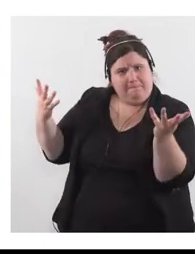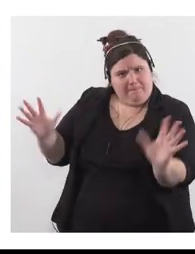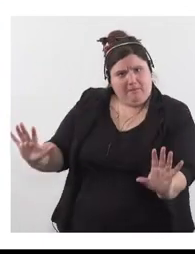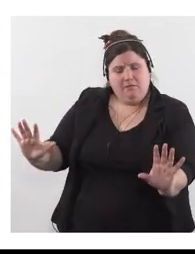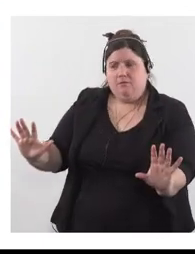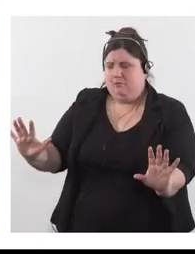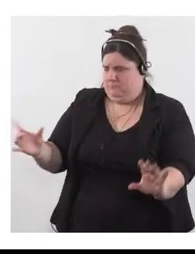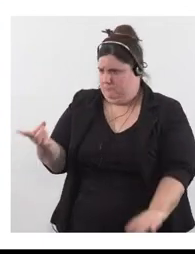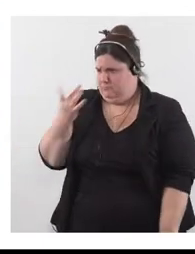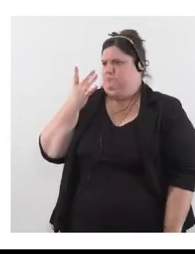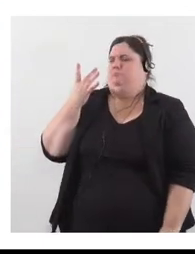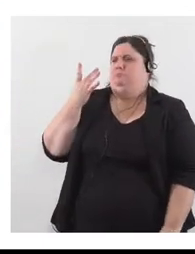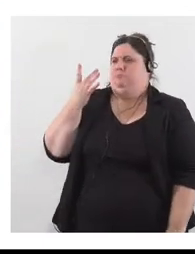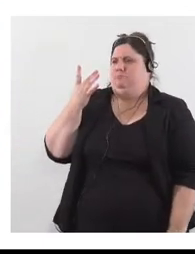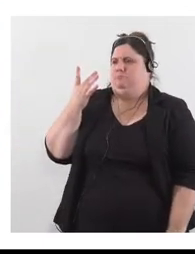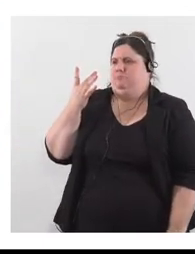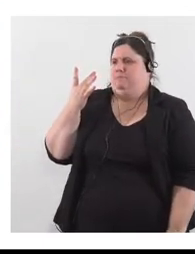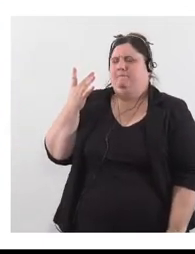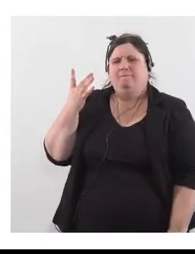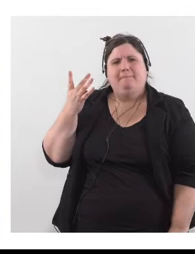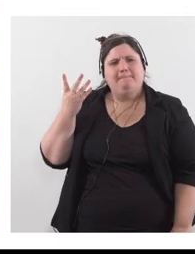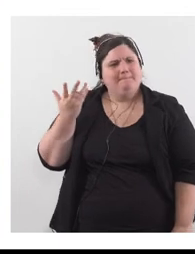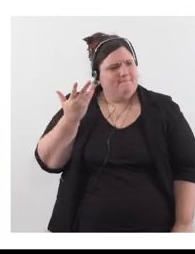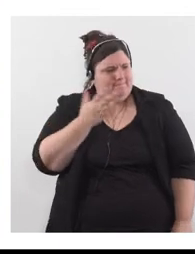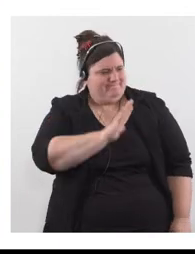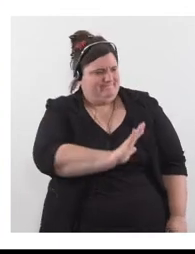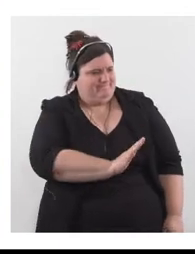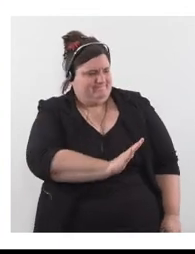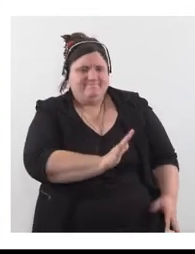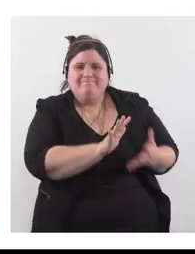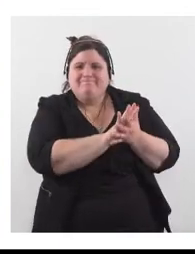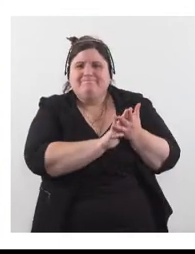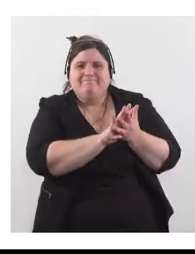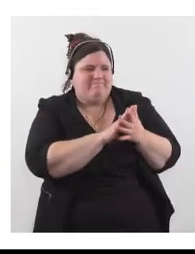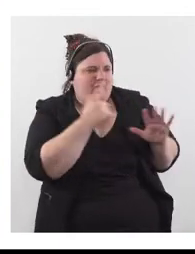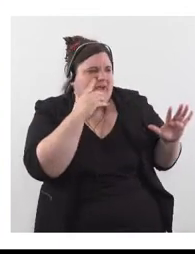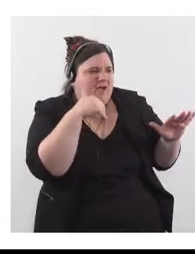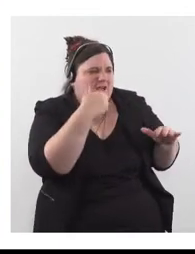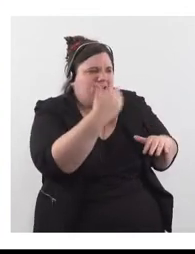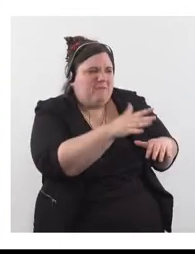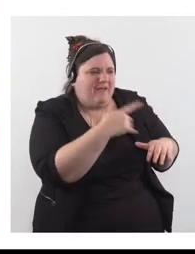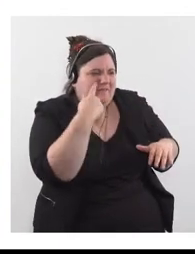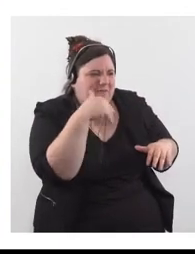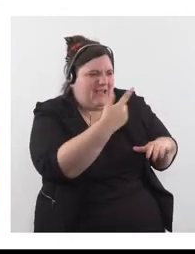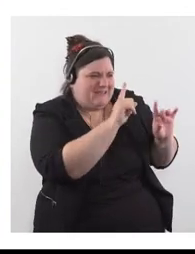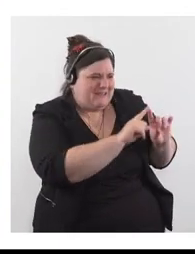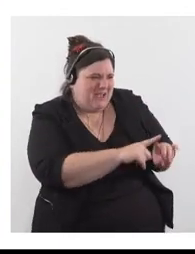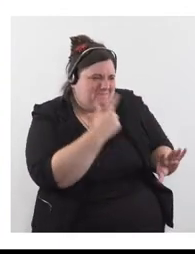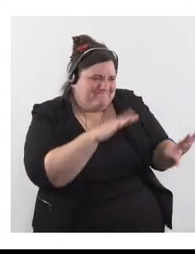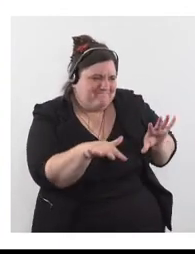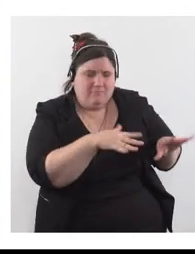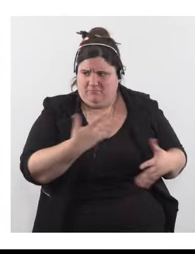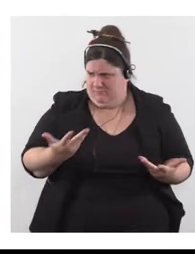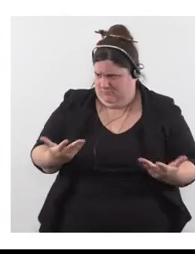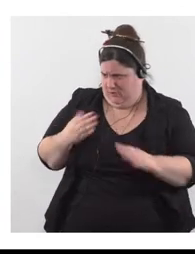Et la réponse qui m'a été donnée, c'est que les détails me seraient donnés rapidement. Mais ces détails ne me sont jamais